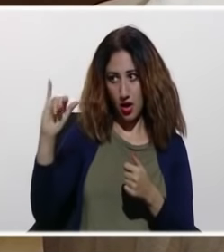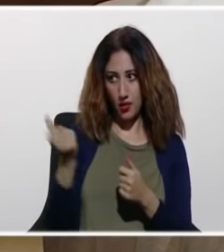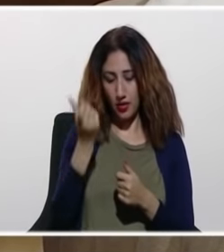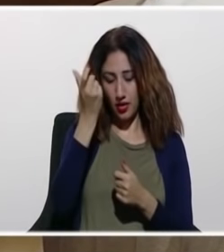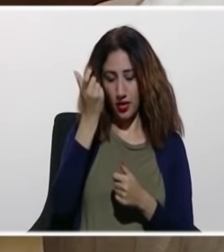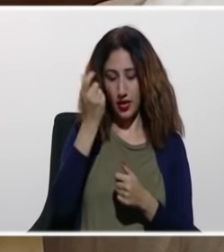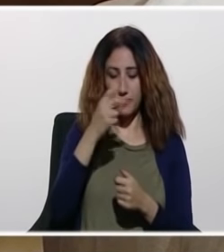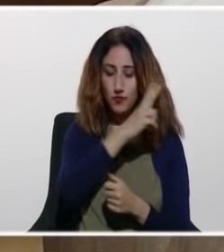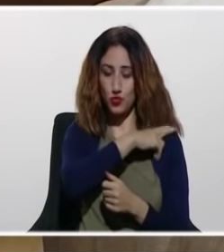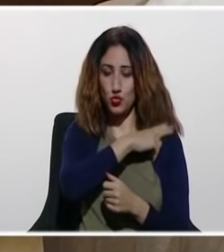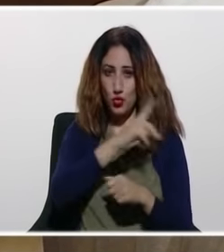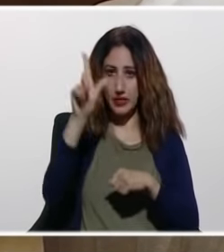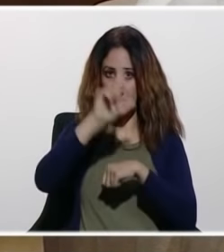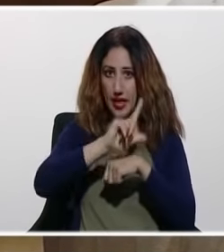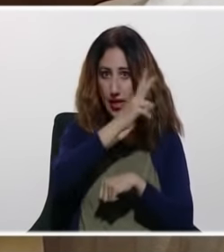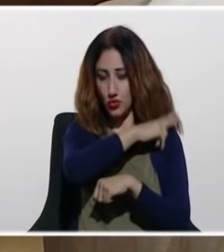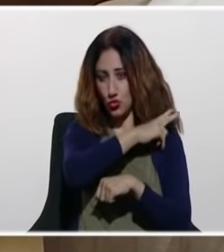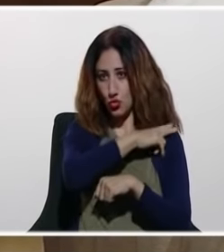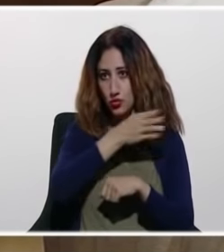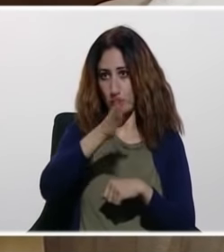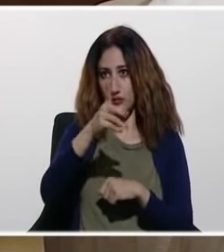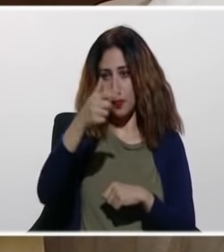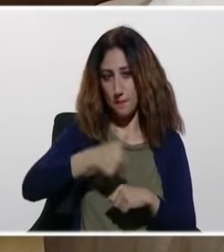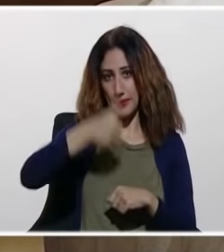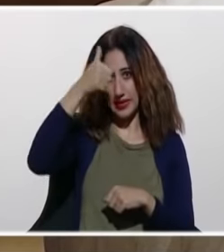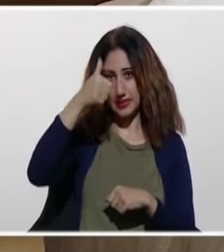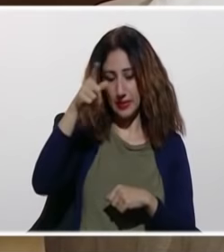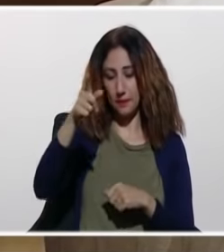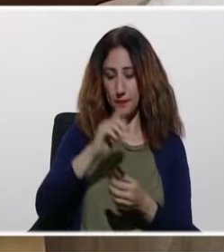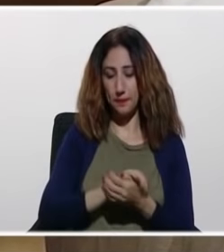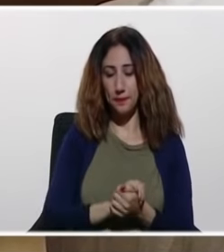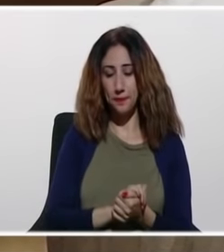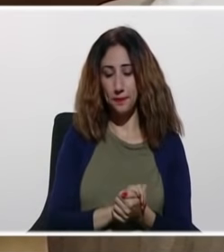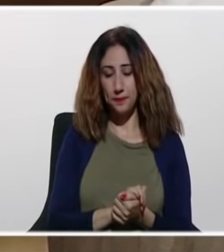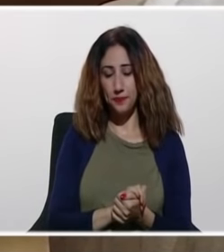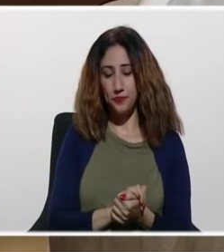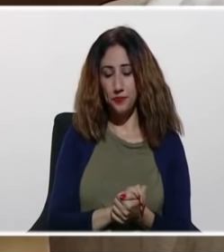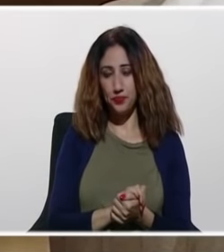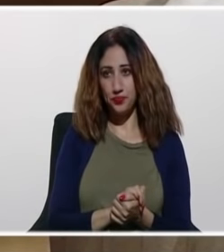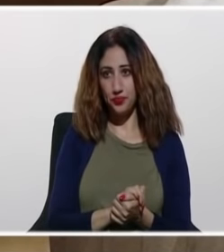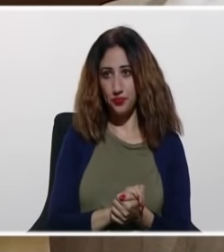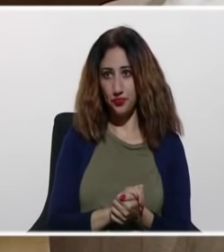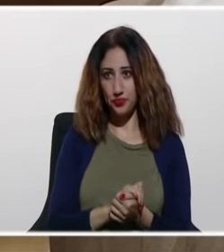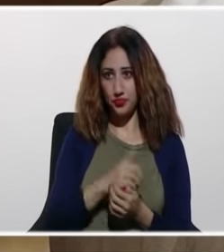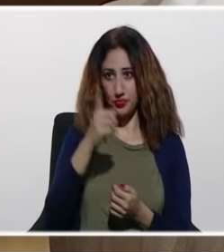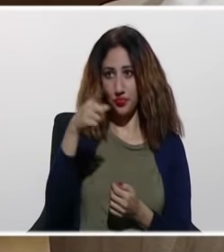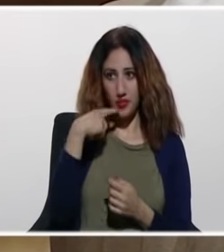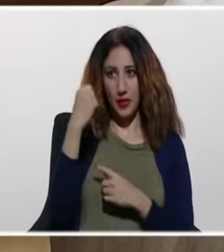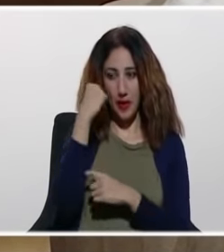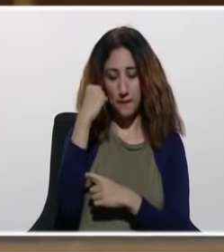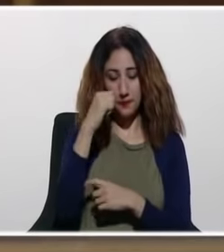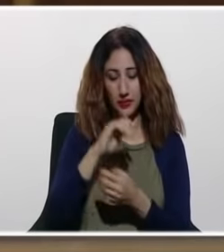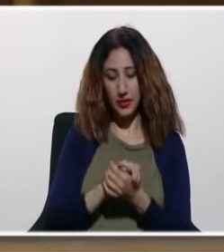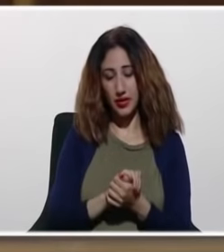اتحاد الشرطه واخدوني على طول يعني، لما كسبت بطله ميزان وكده كان دراعي اتكسر فاكره. ليه